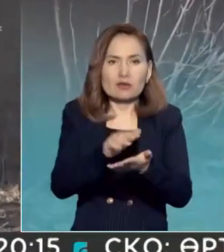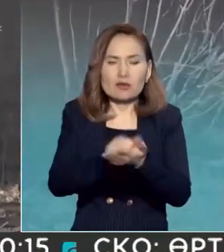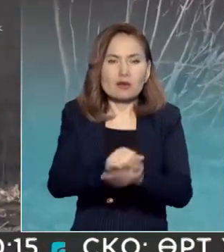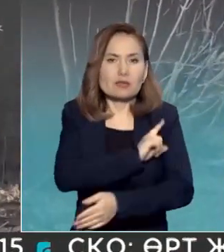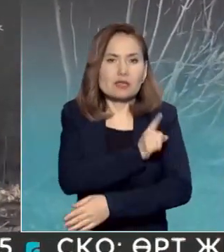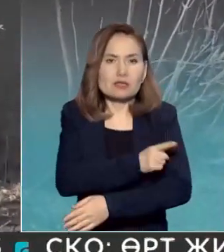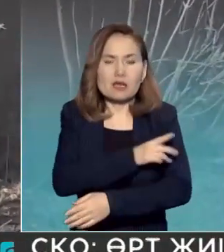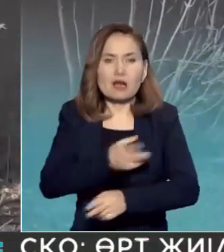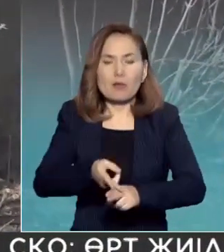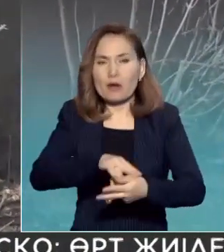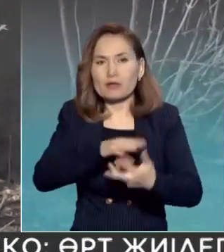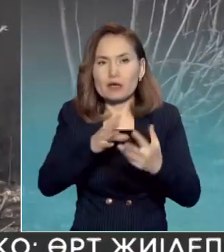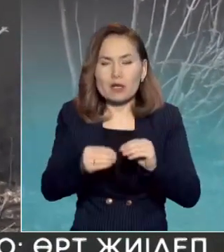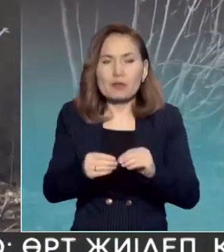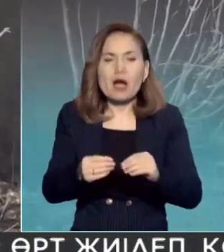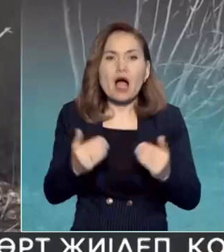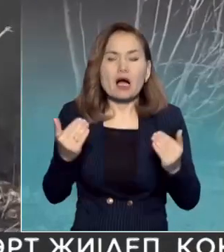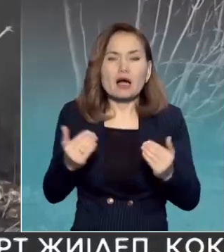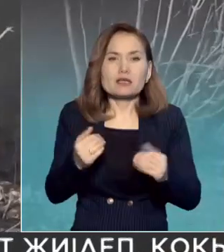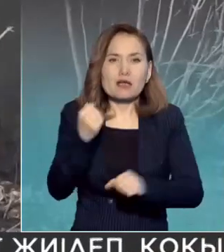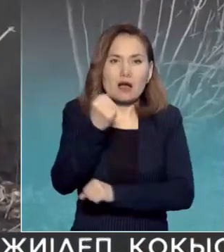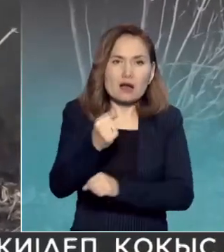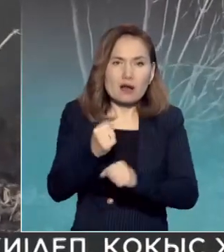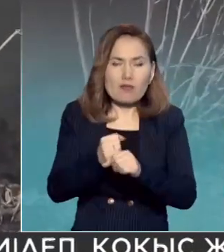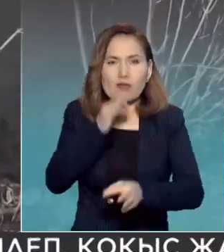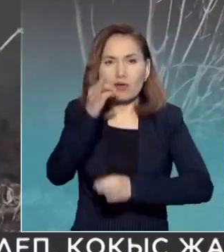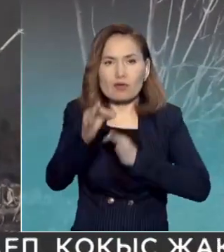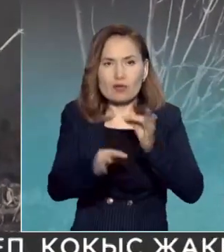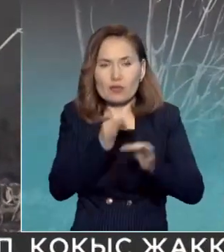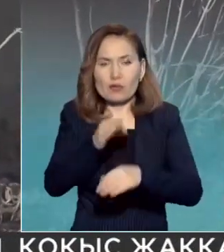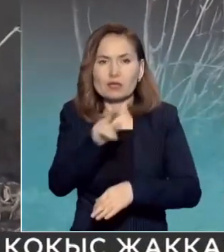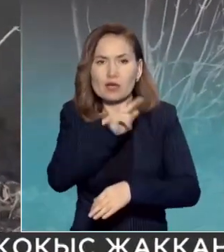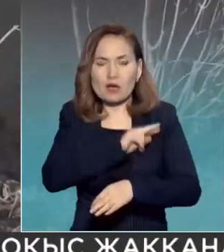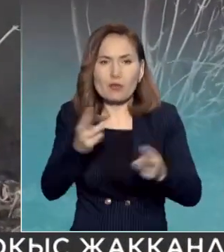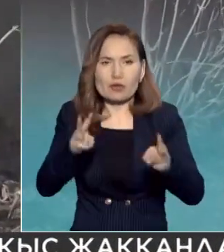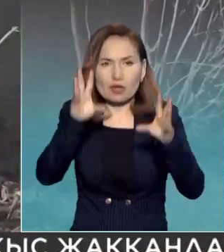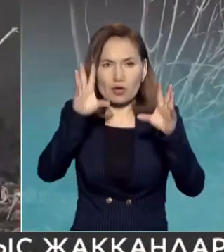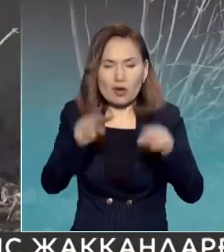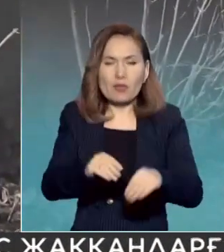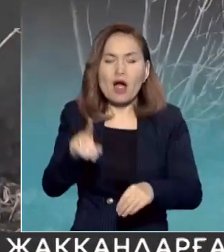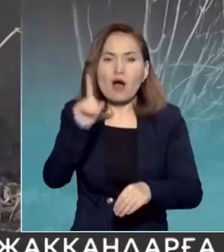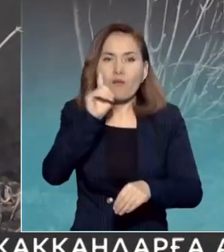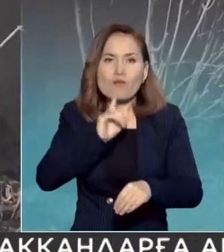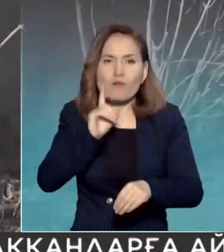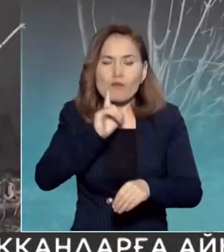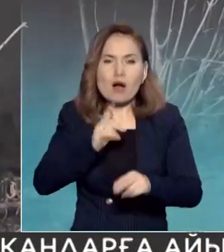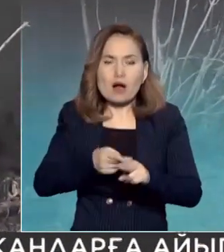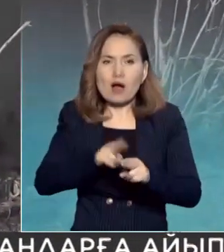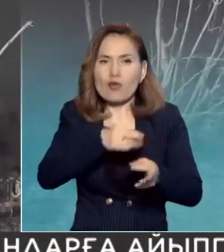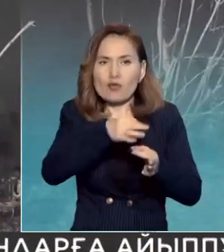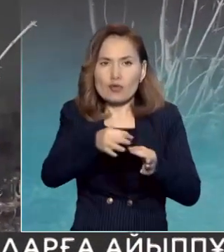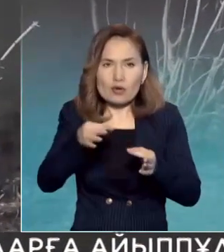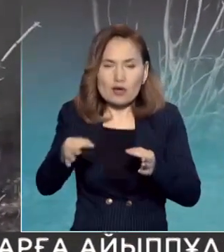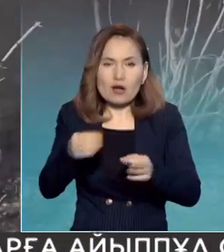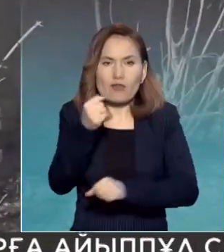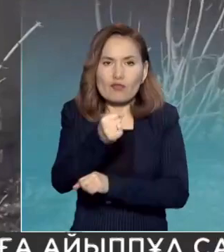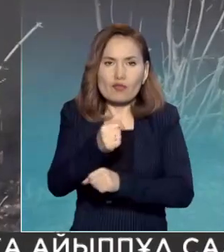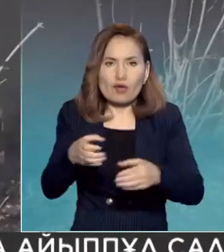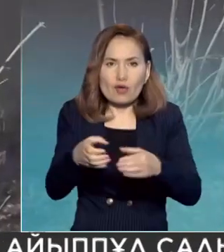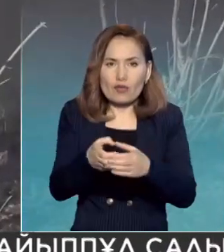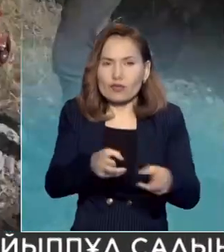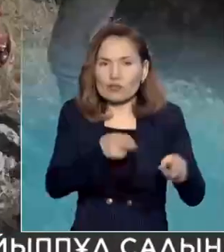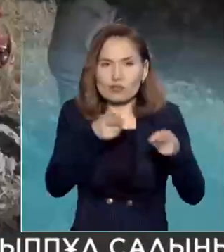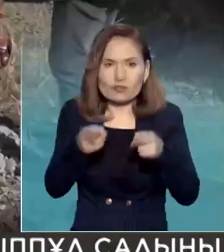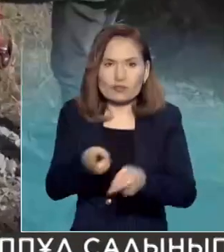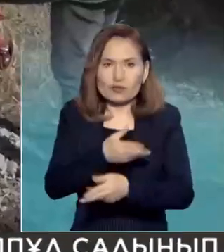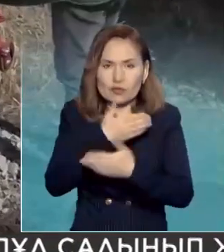сөндірілуде. Төтенше жағдай департаментінің жеке құрамы тынымсыз жұмыс істеп жатыр. Әзірге басқа өңірлерден көмек шақырту қажеттілігі